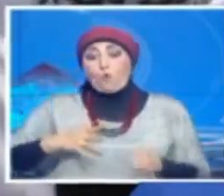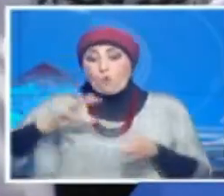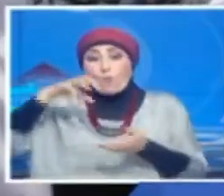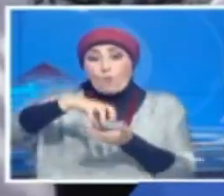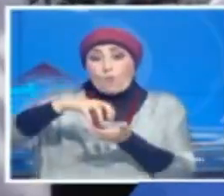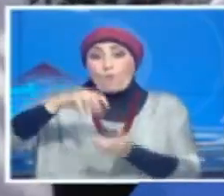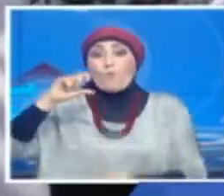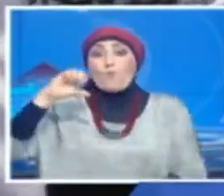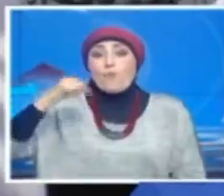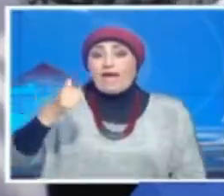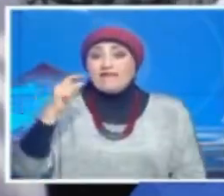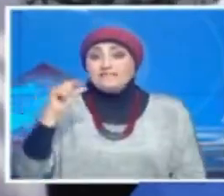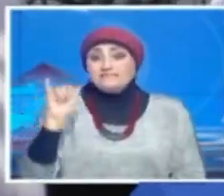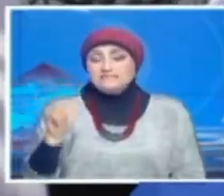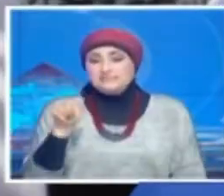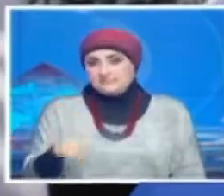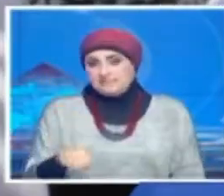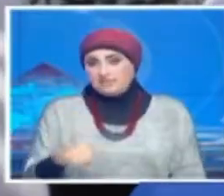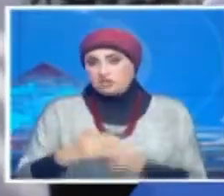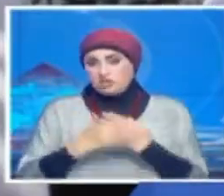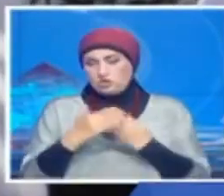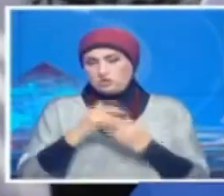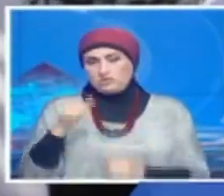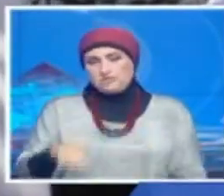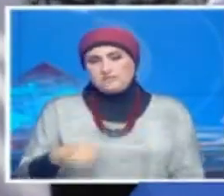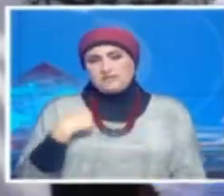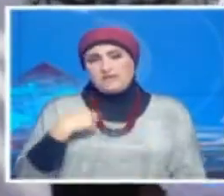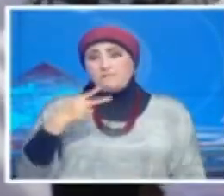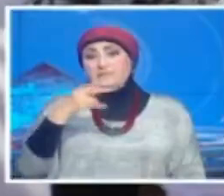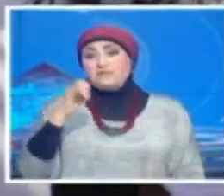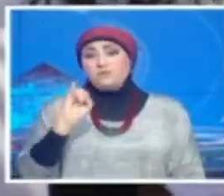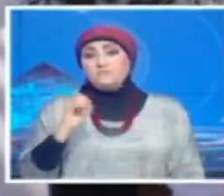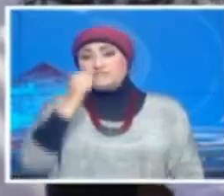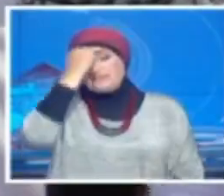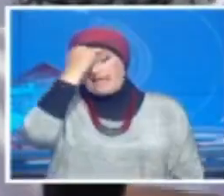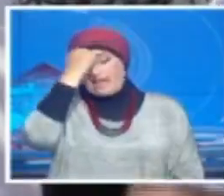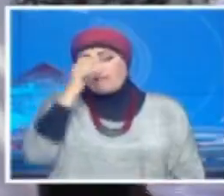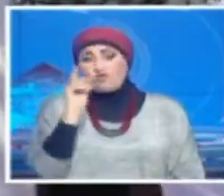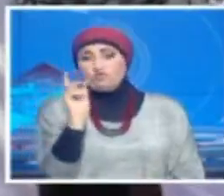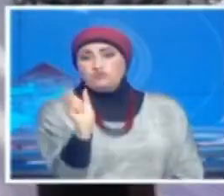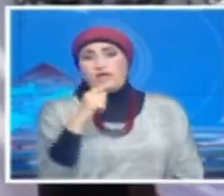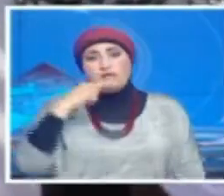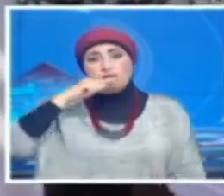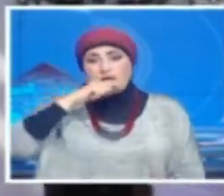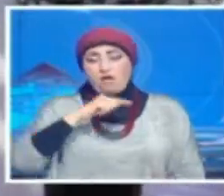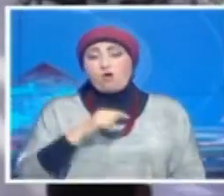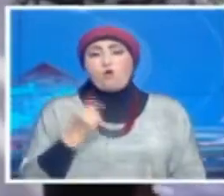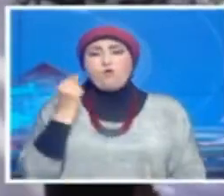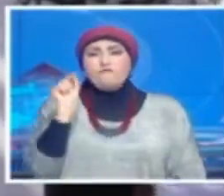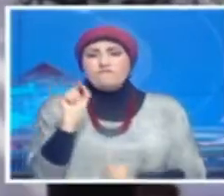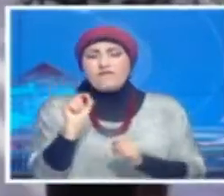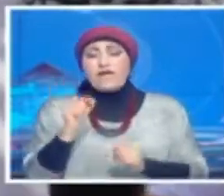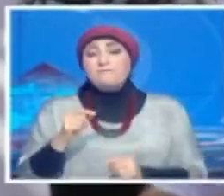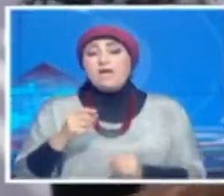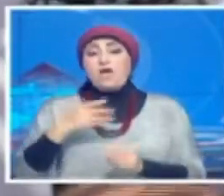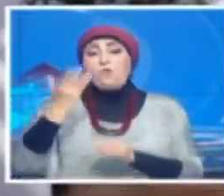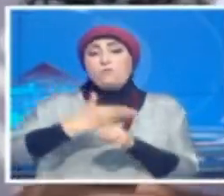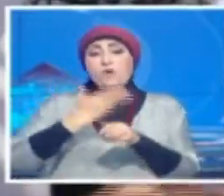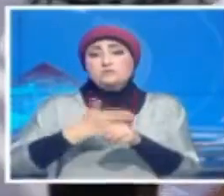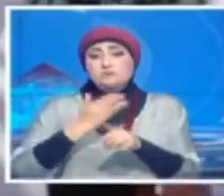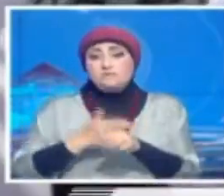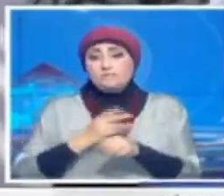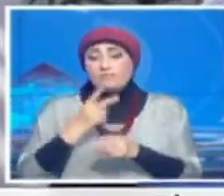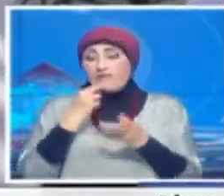عندنا 5 مليون نخله تمر، بننتج حوالي 250 ألف طن تمور، بننتج مليون طن قمح، بننتج مليون طن بطاطس، بننتج يعني شوف انا